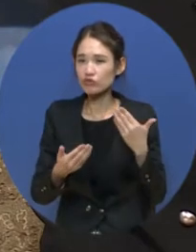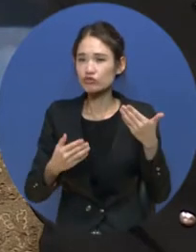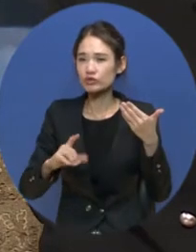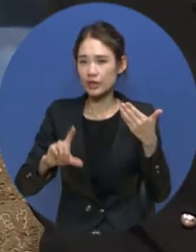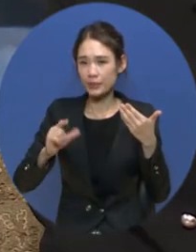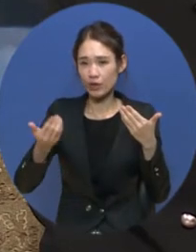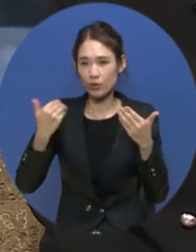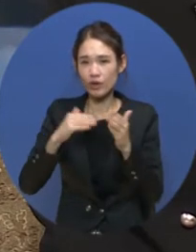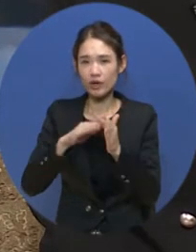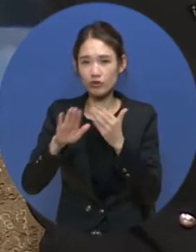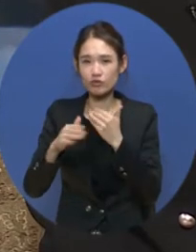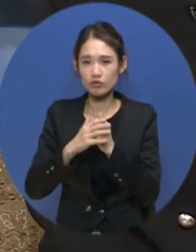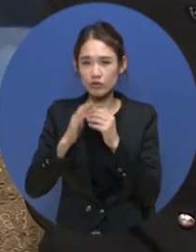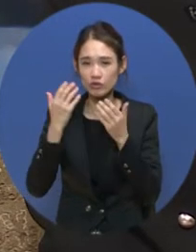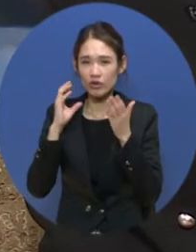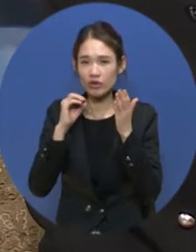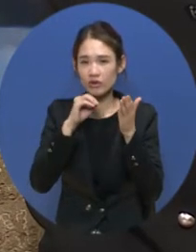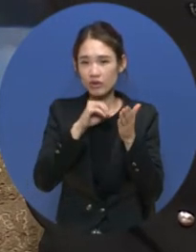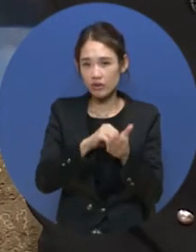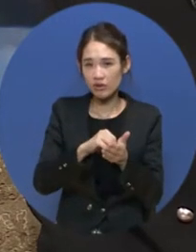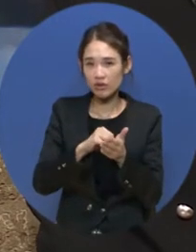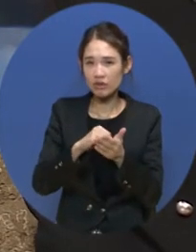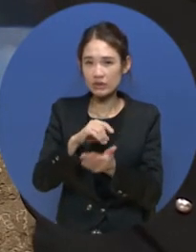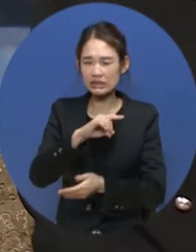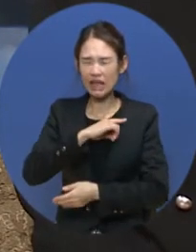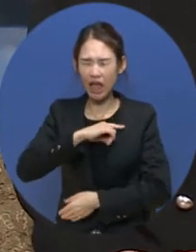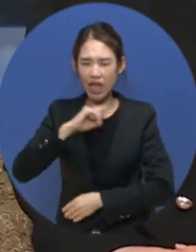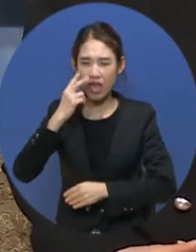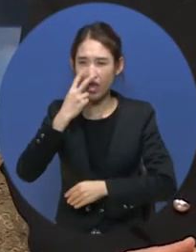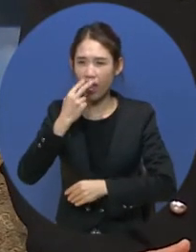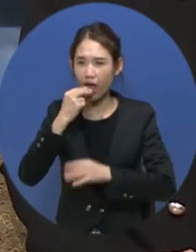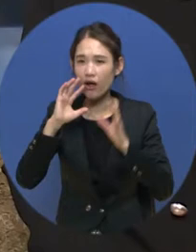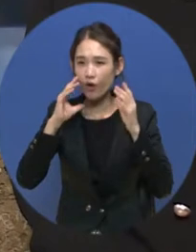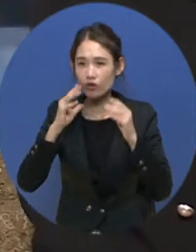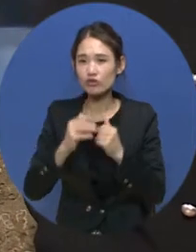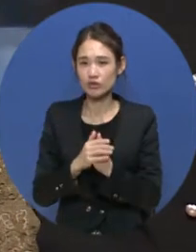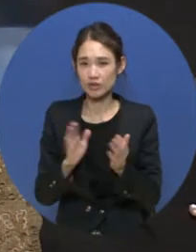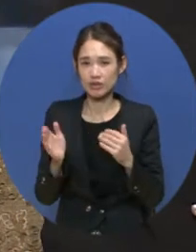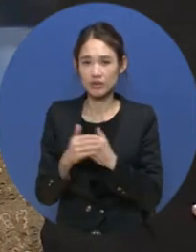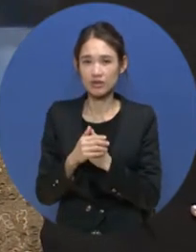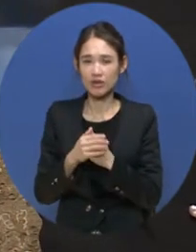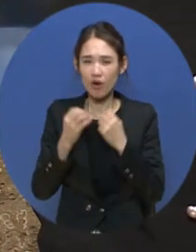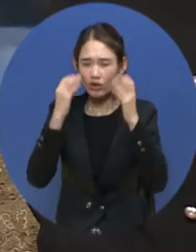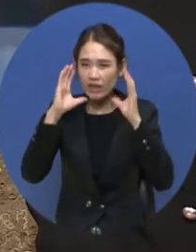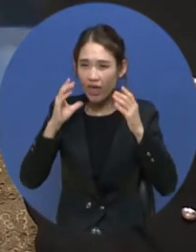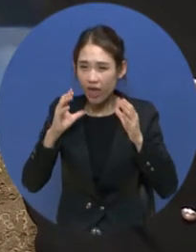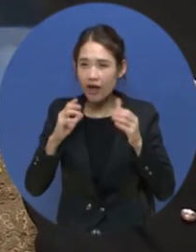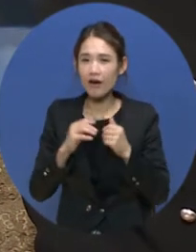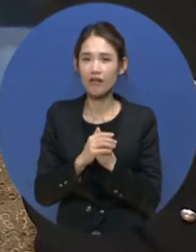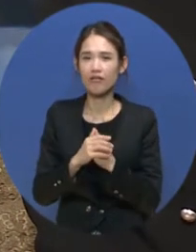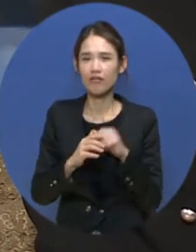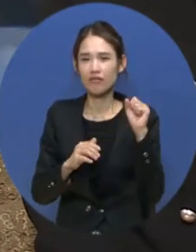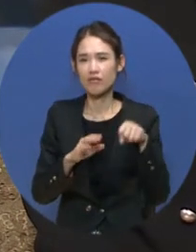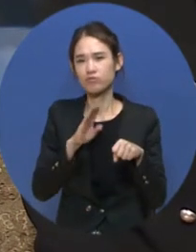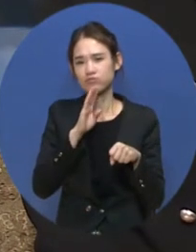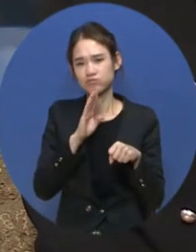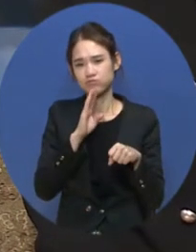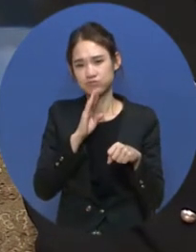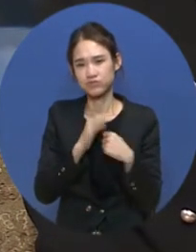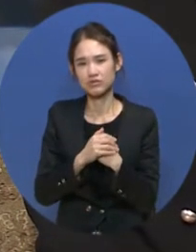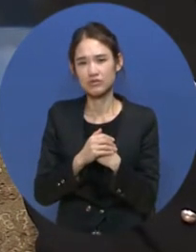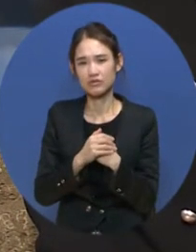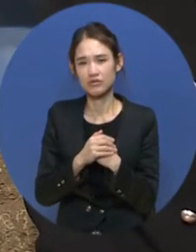그 다음에 어린이집으로 입소하는 아동이 가장 어린 경우에요. 예, 그래서 저희가 신생아겠어요. 그렇죠.